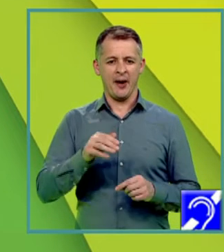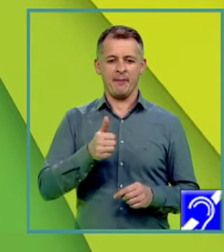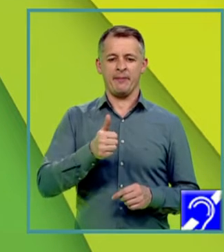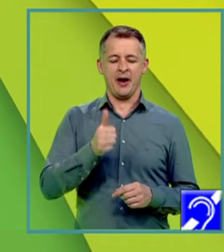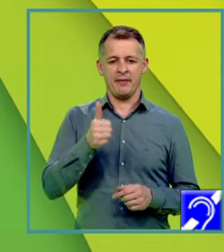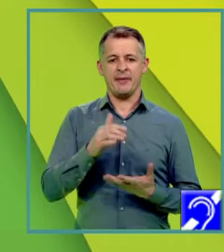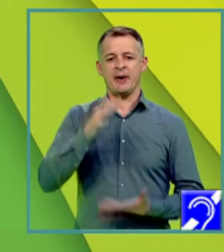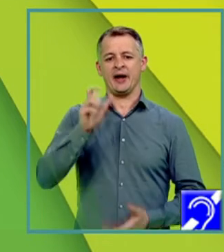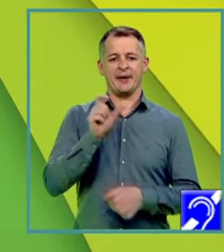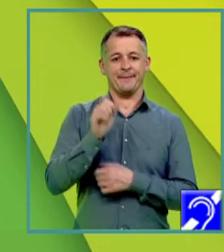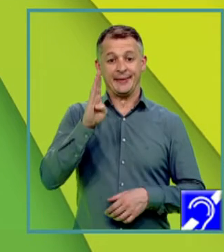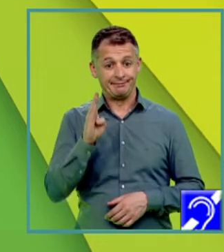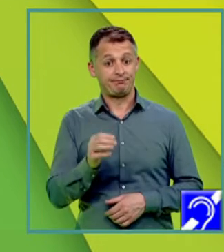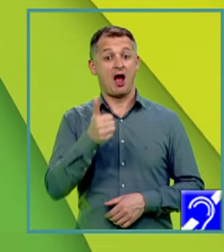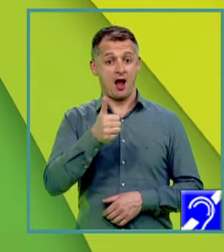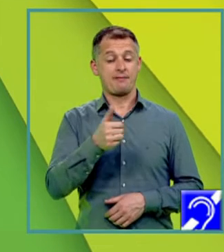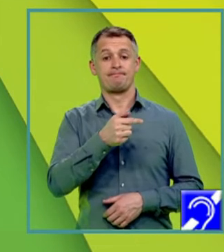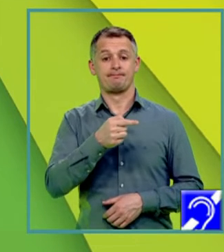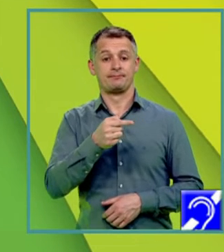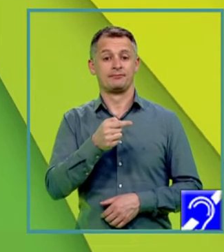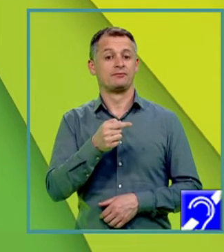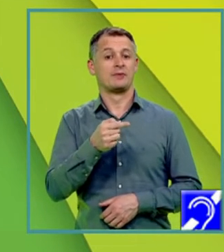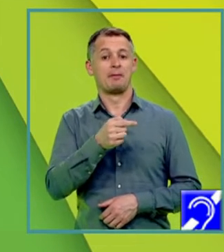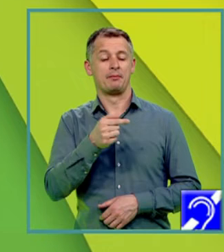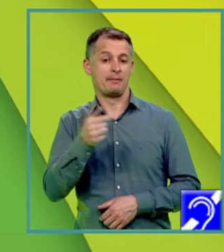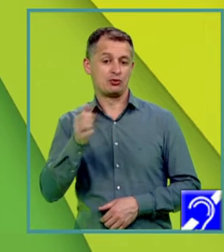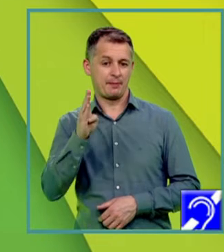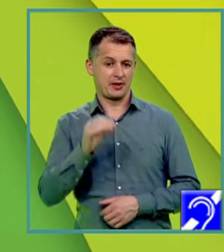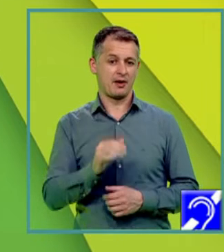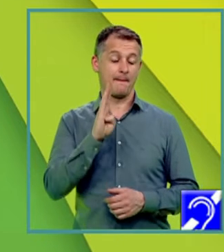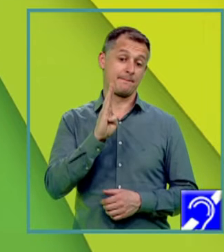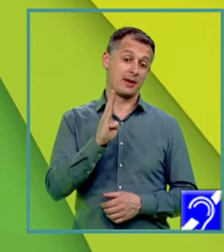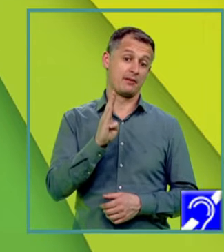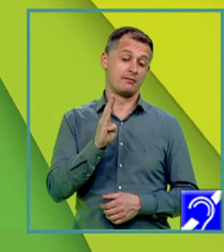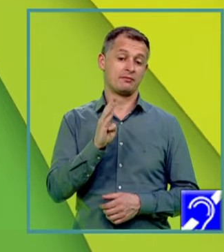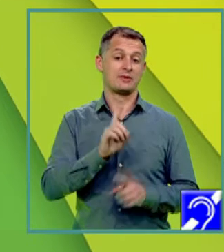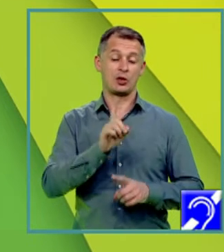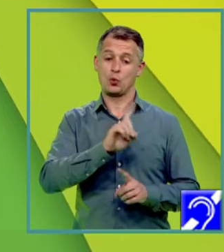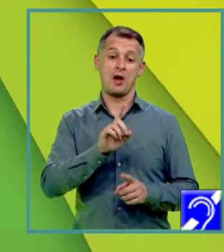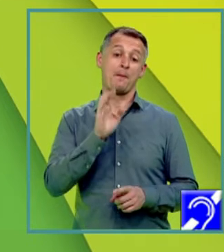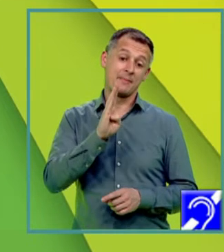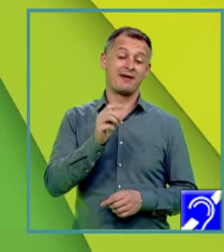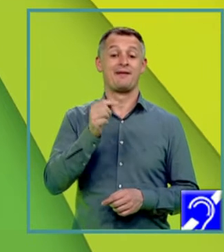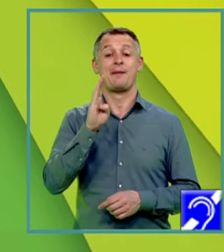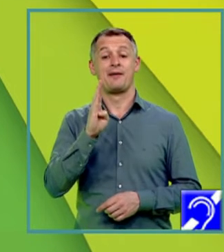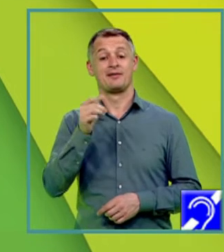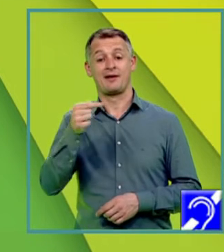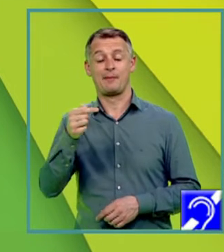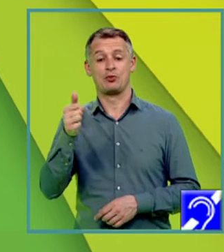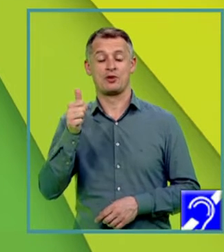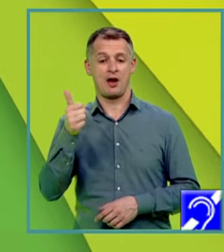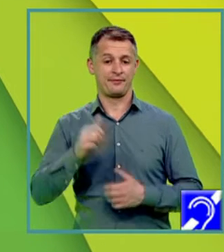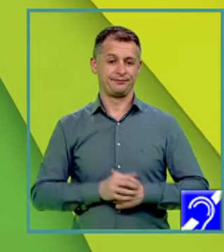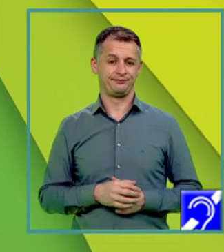mai mare decât b atunci a egal cu minus b altfel vei egal cu b minus A deci practic la finalul acestui